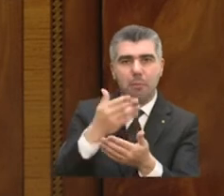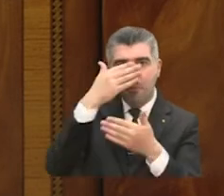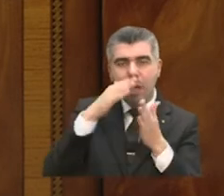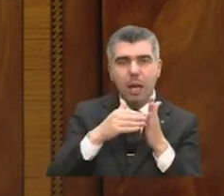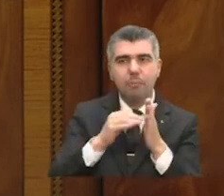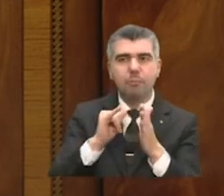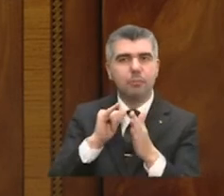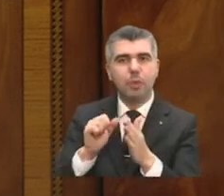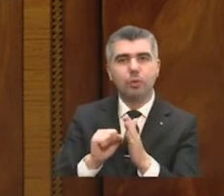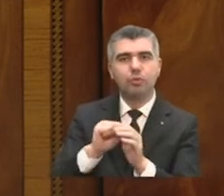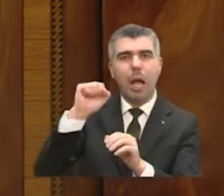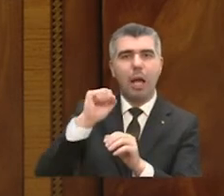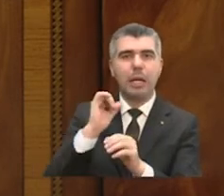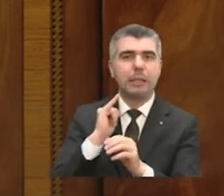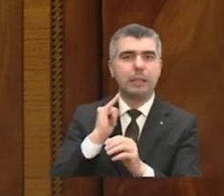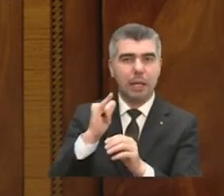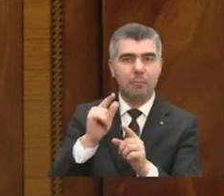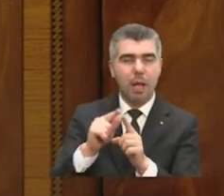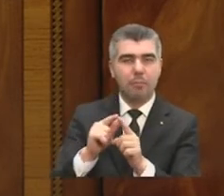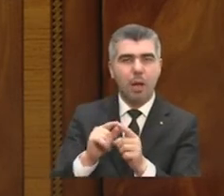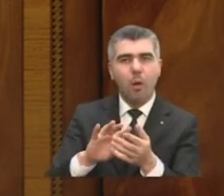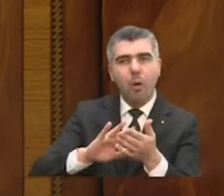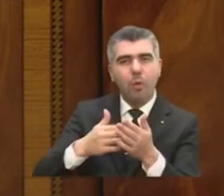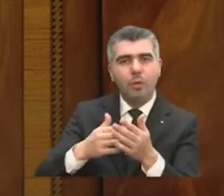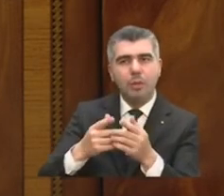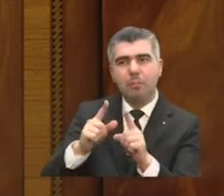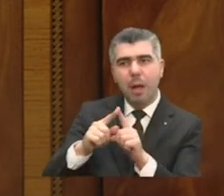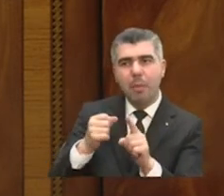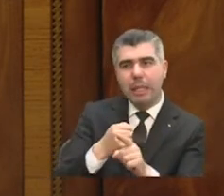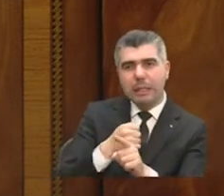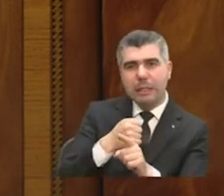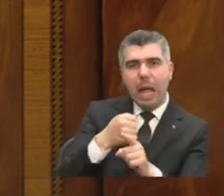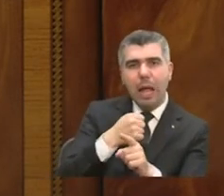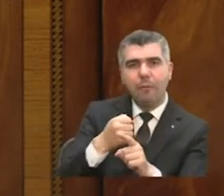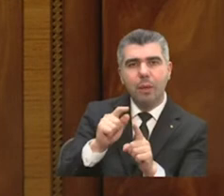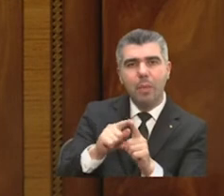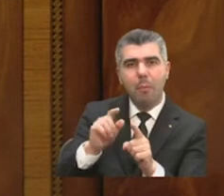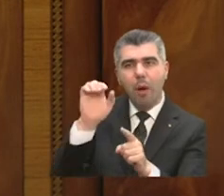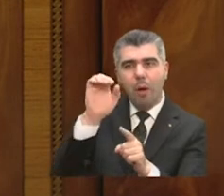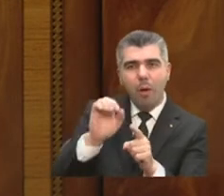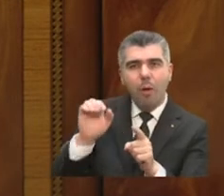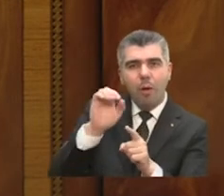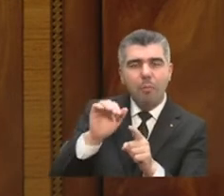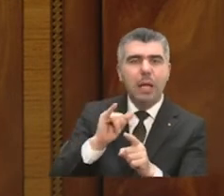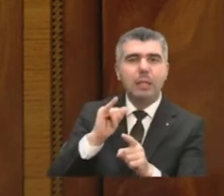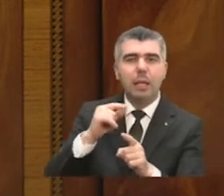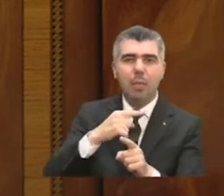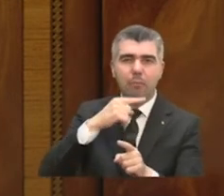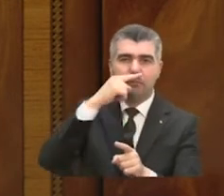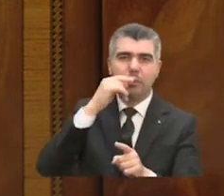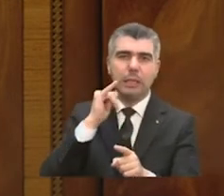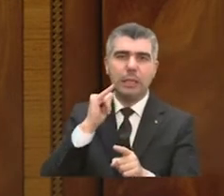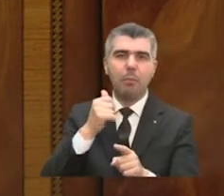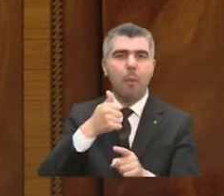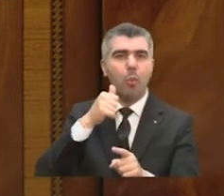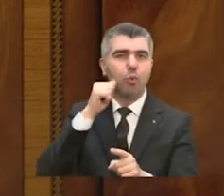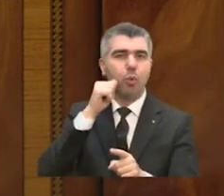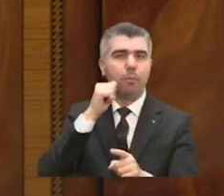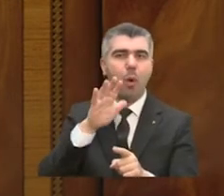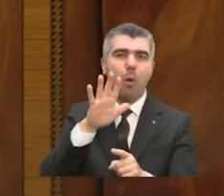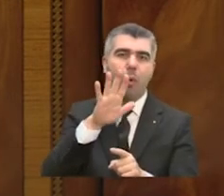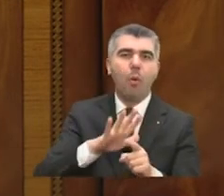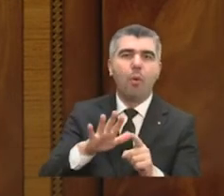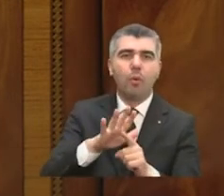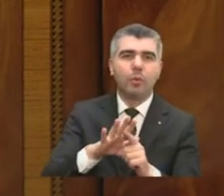colonialisme, ce pays et cette force, évidemment, ne sera certainement impacté par